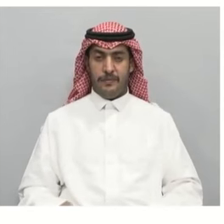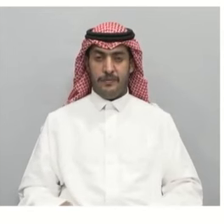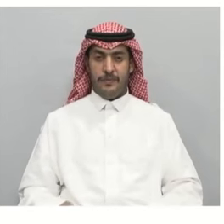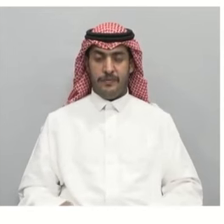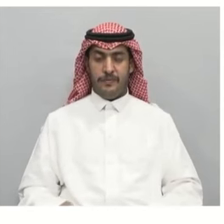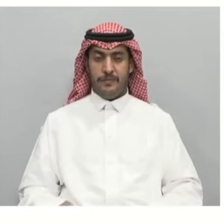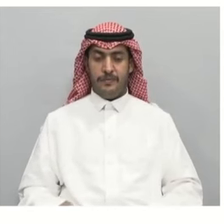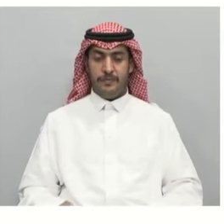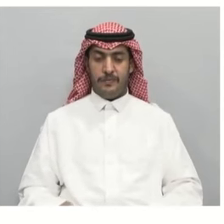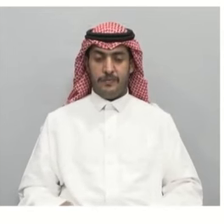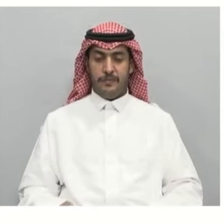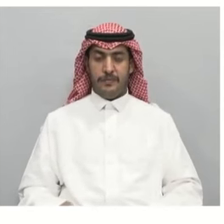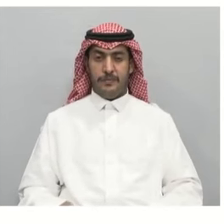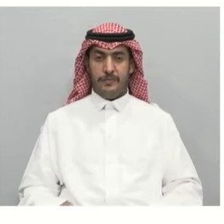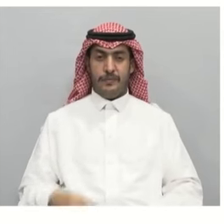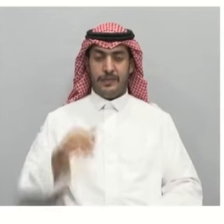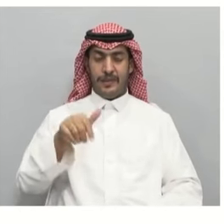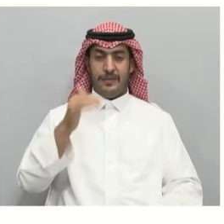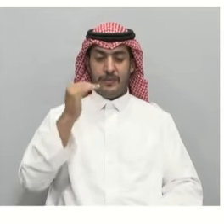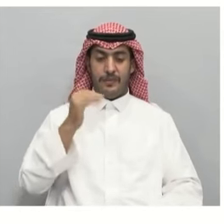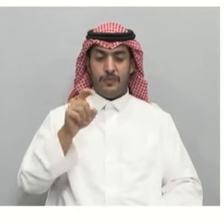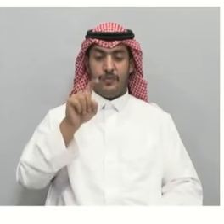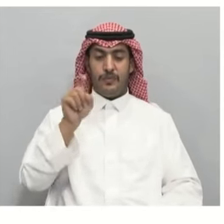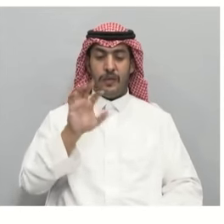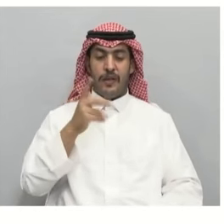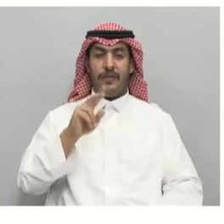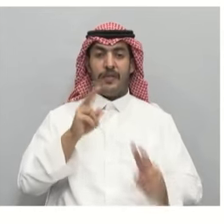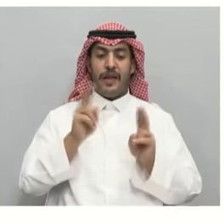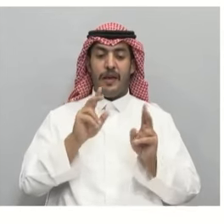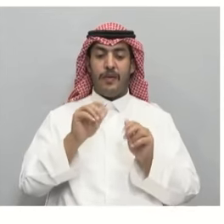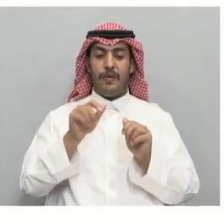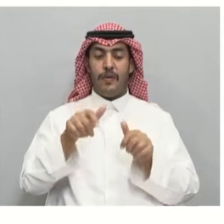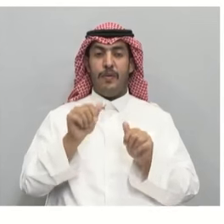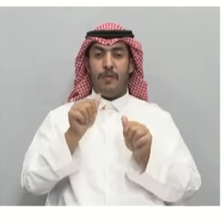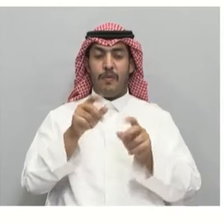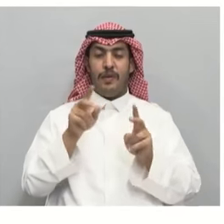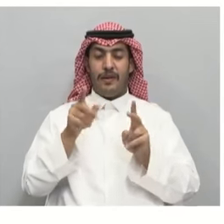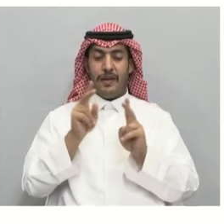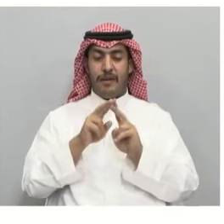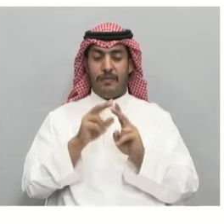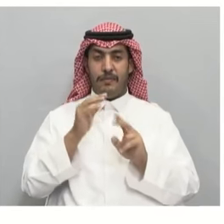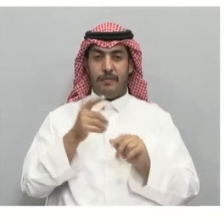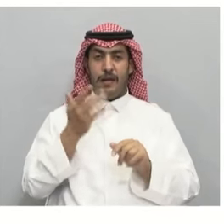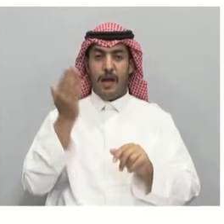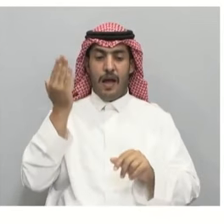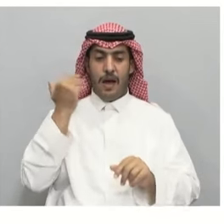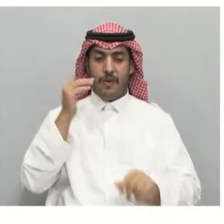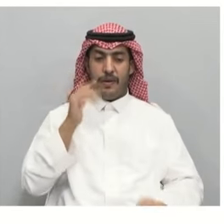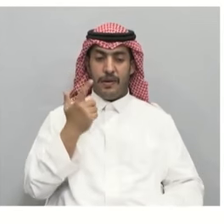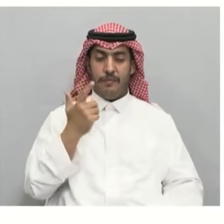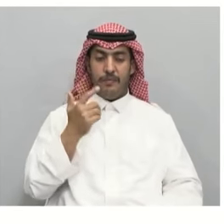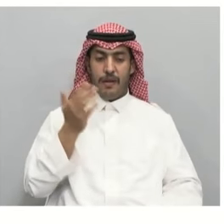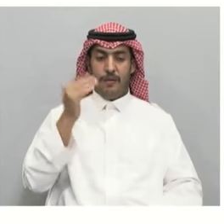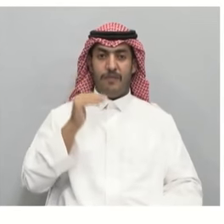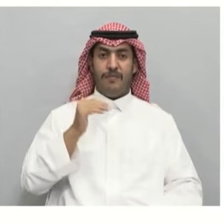القدره طيب الان انا عندي السؤال يقول كيف راح تتغير هذه المقاومه طيب وين كانت في البدايه كانت